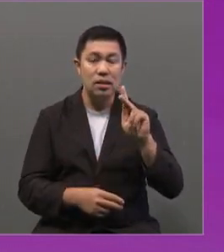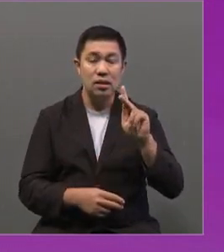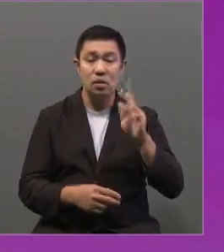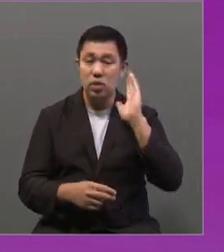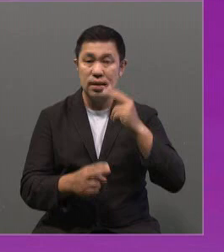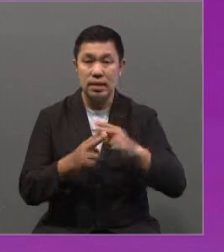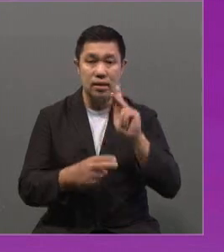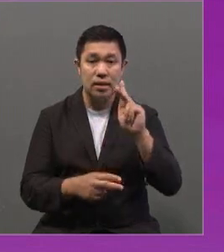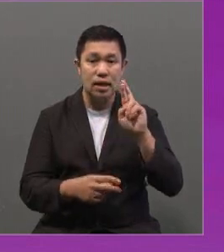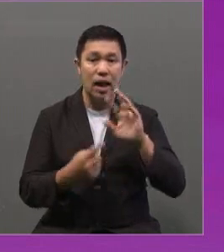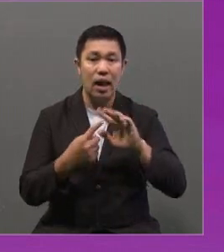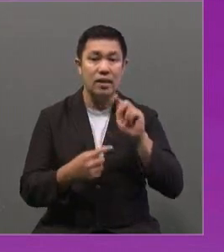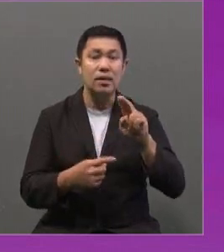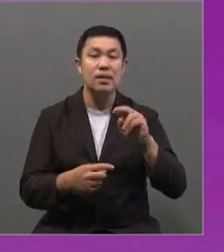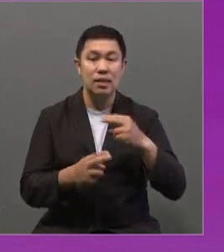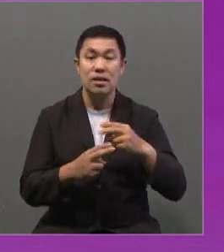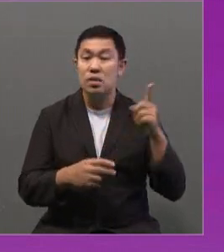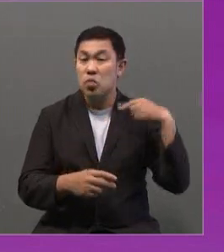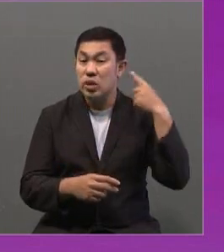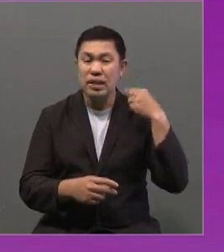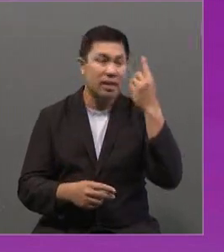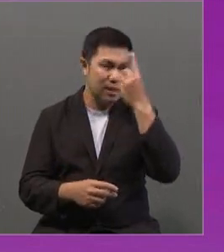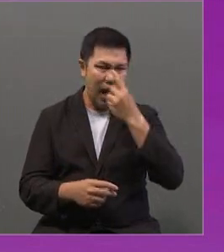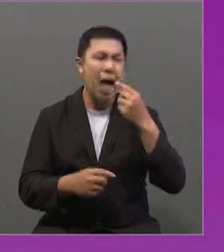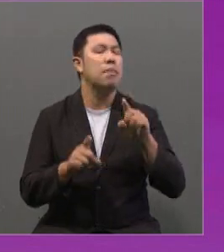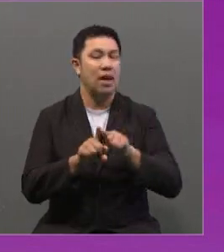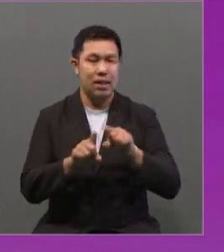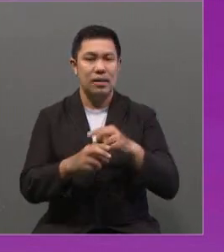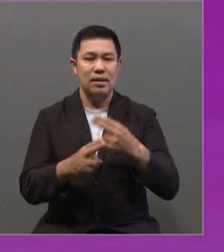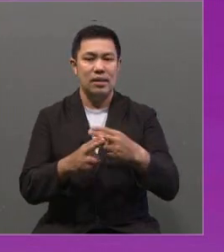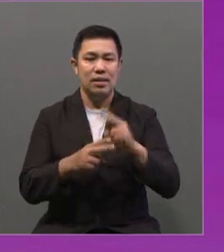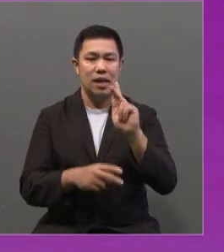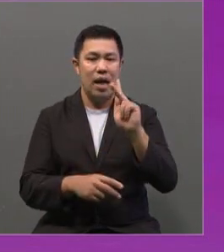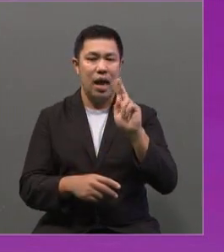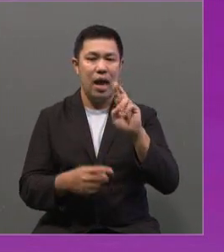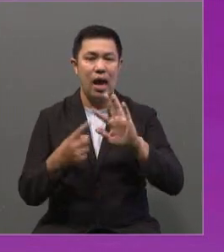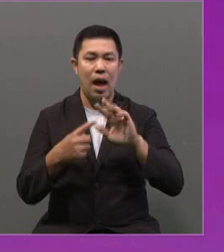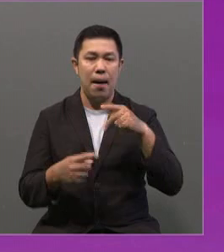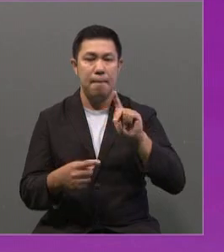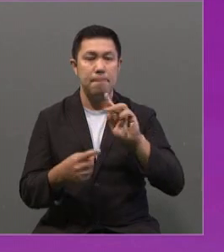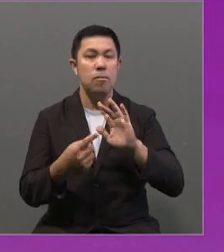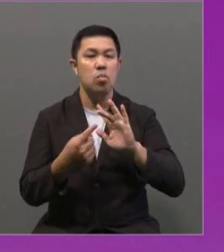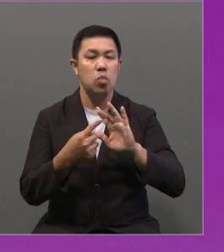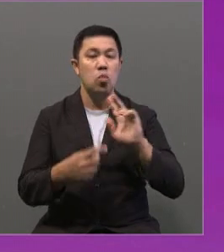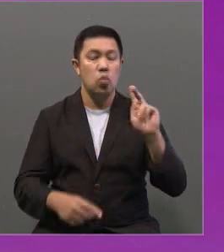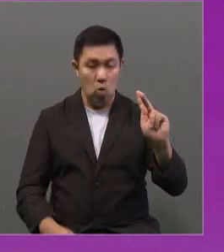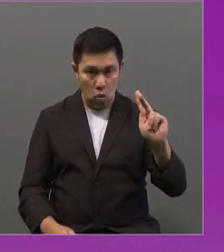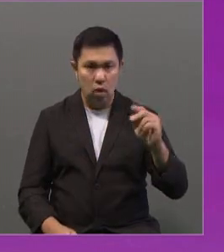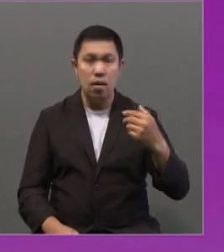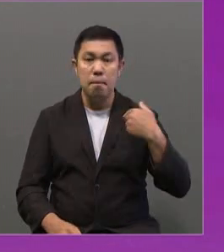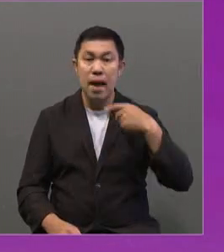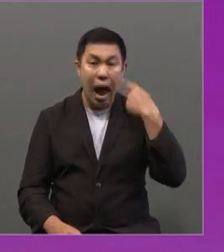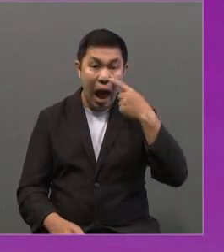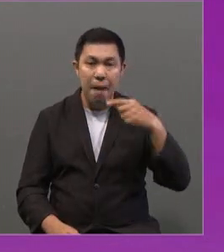ชื่อคุณกระปุกพัชราครับจริงๆเธอก็เป็นดาราเช่นเดียวกันนะนอกจากตัวเธอแล้วเนี่ยในบัญชีรายชื่อพยานก็จะมี